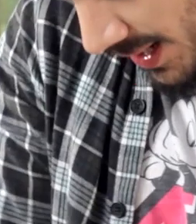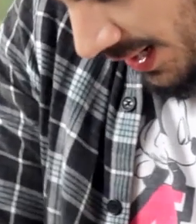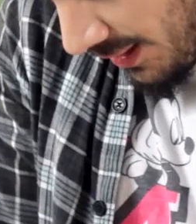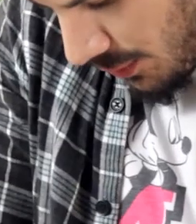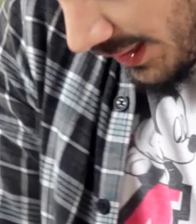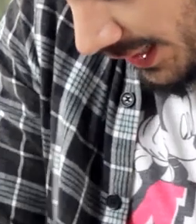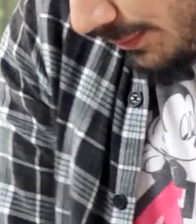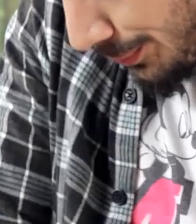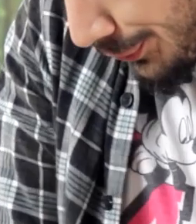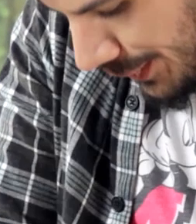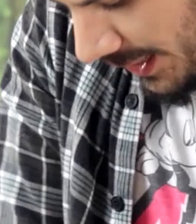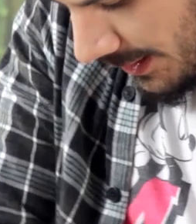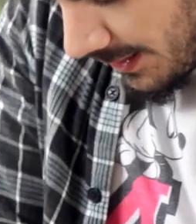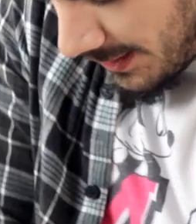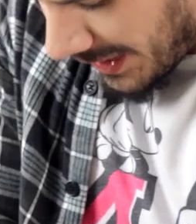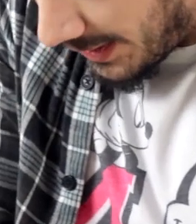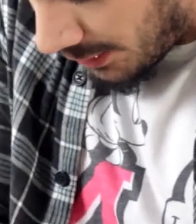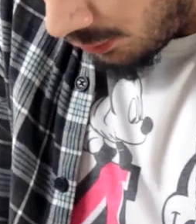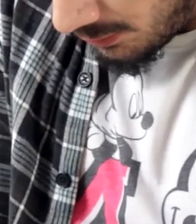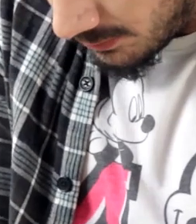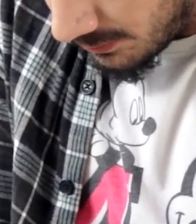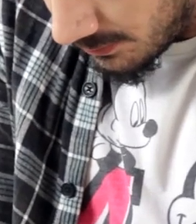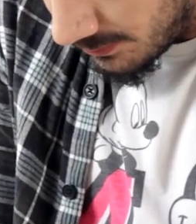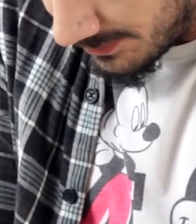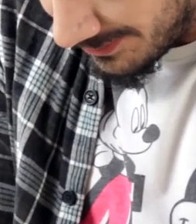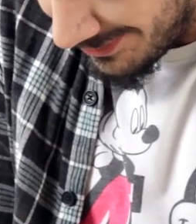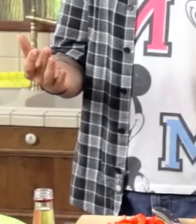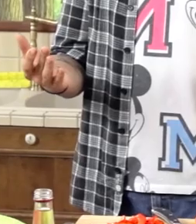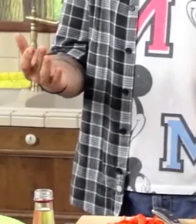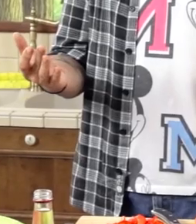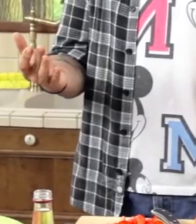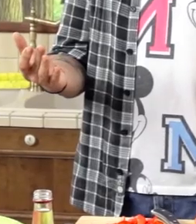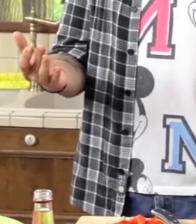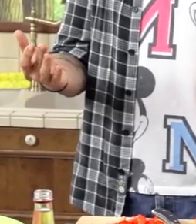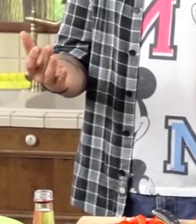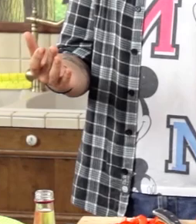νόστιμη μαρινάδα που έχετε κάνει ποτέ για χοιρινό.